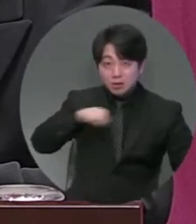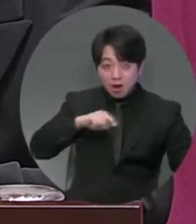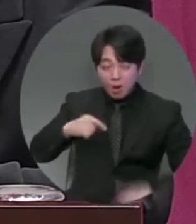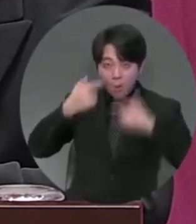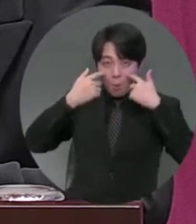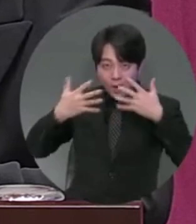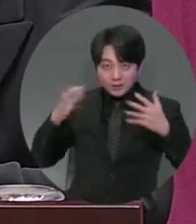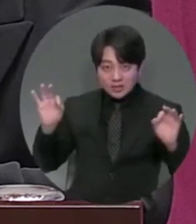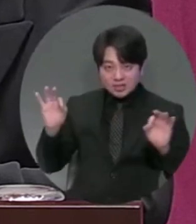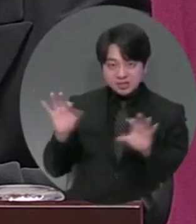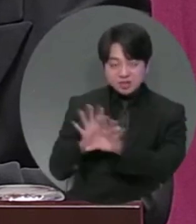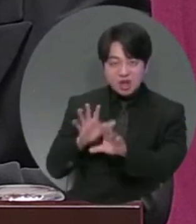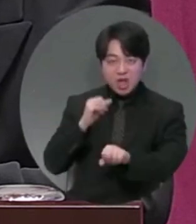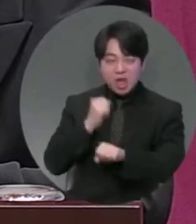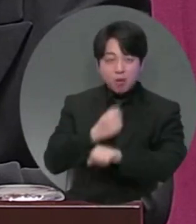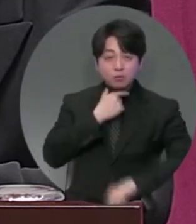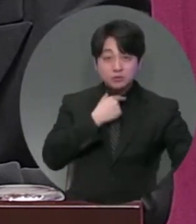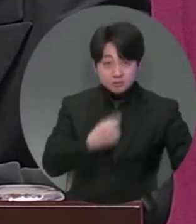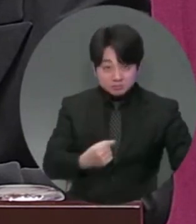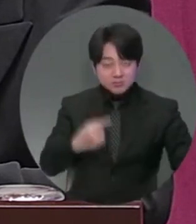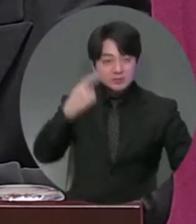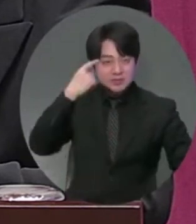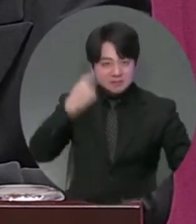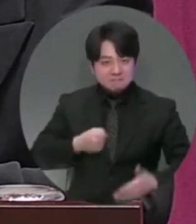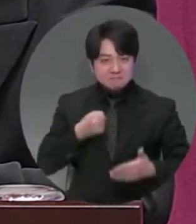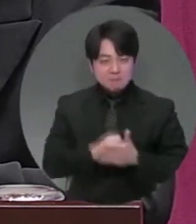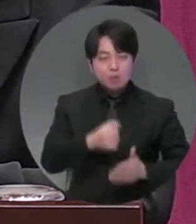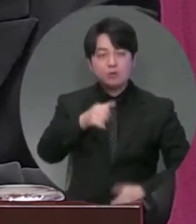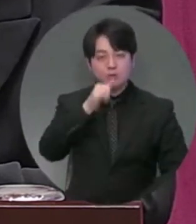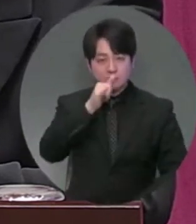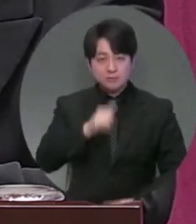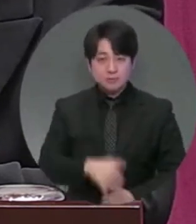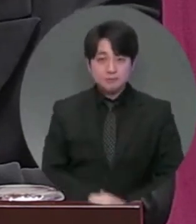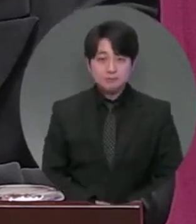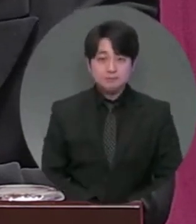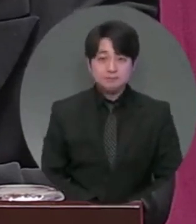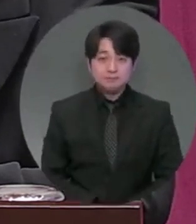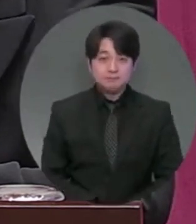근절 의지가 갖고 있다는 점 분명히 말씀드리고요 법무부의 기본 임무입니다